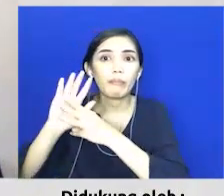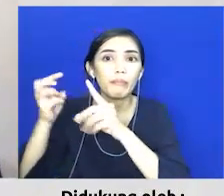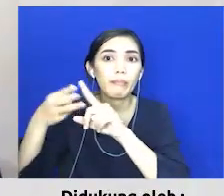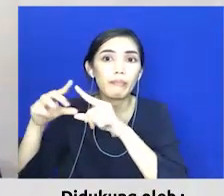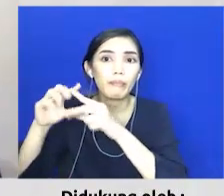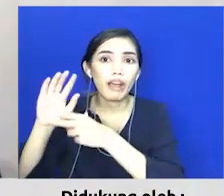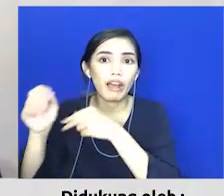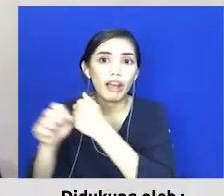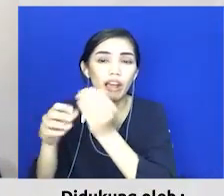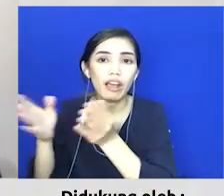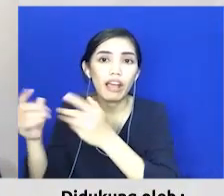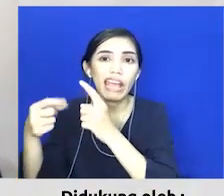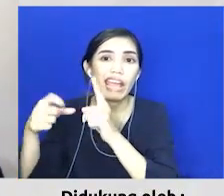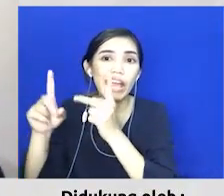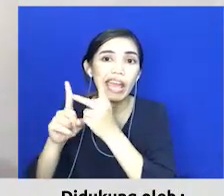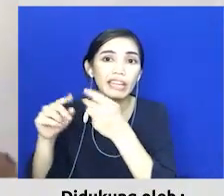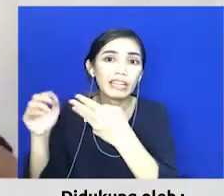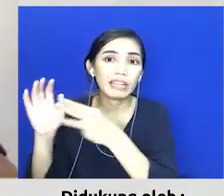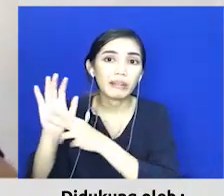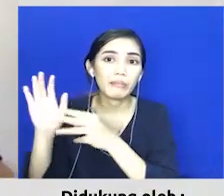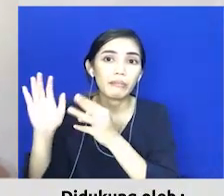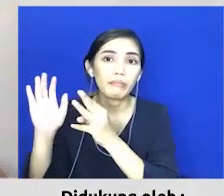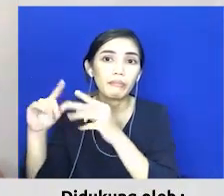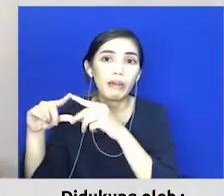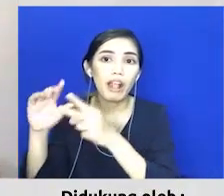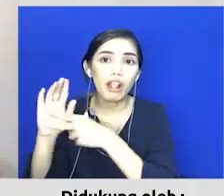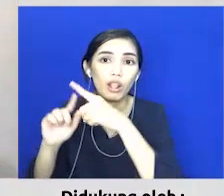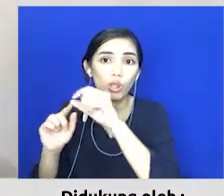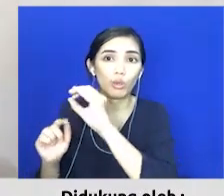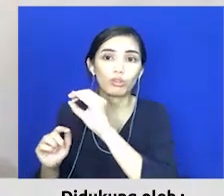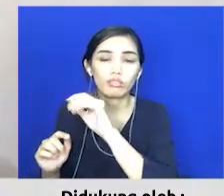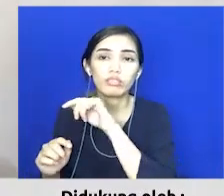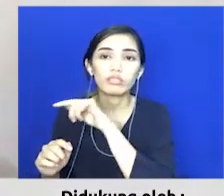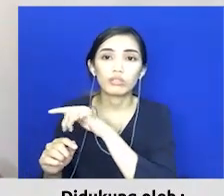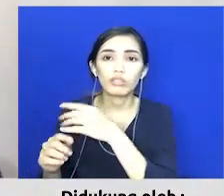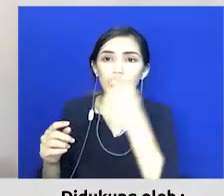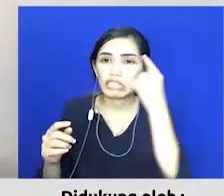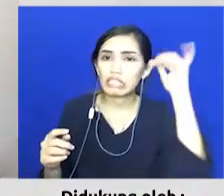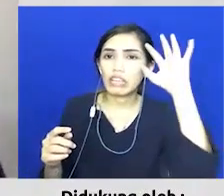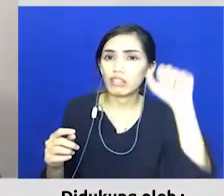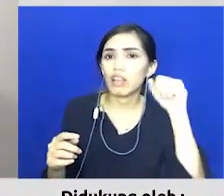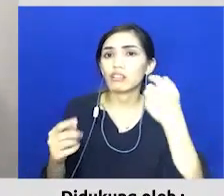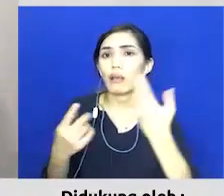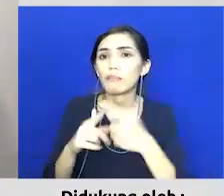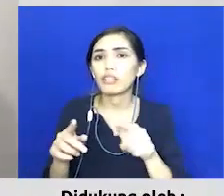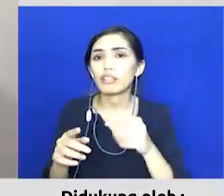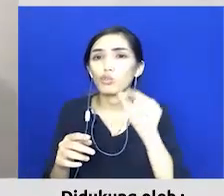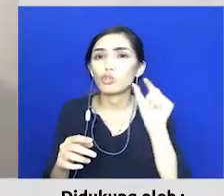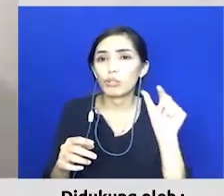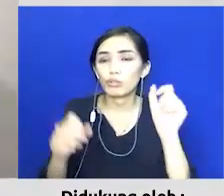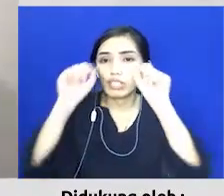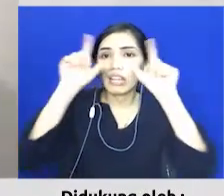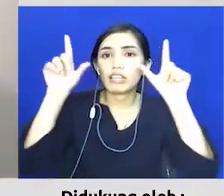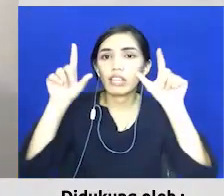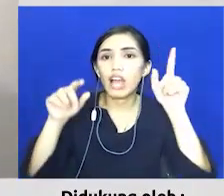Usmar juga menyadari bahwa film itu harus entertaining. Nah ini yang menurut saya satu hal yang mungkin